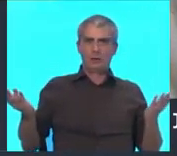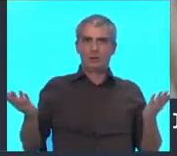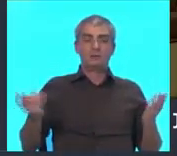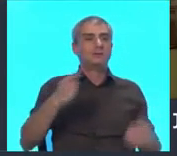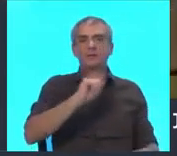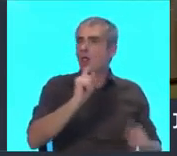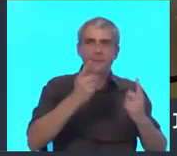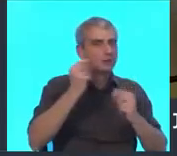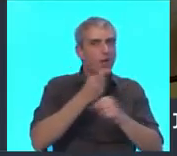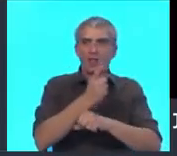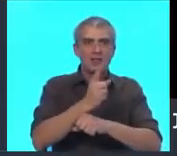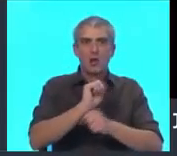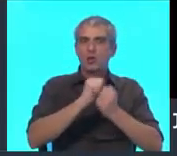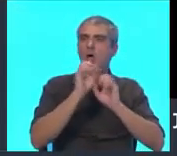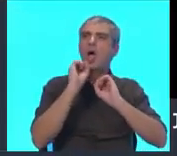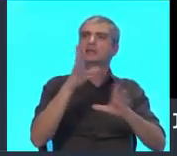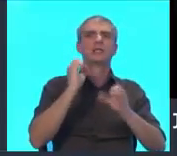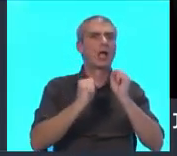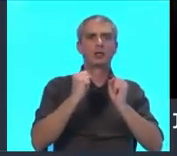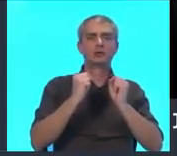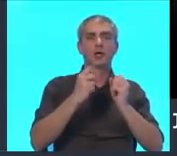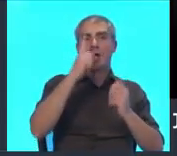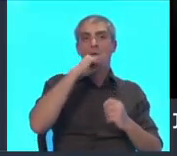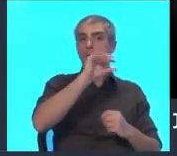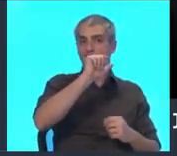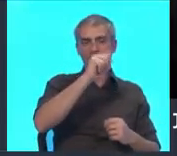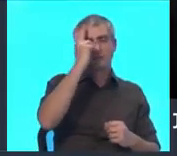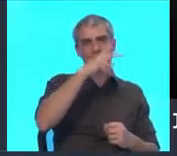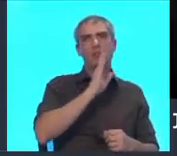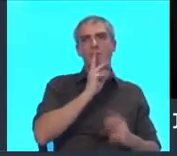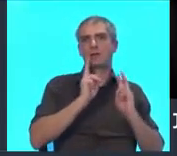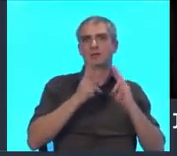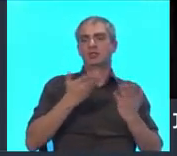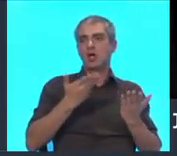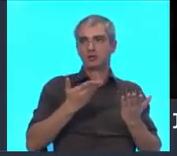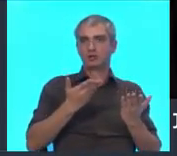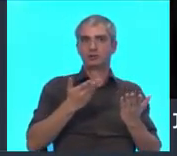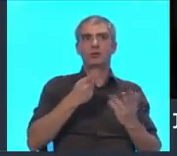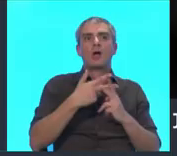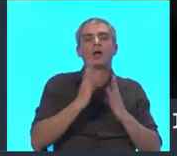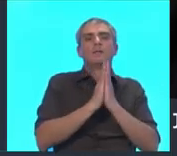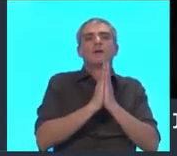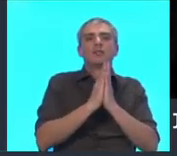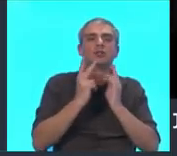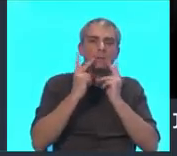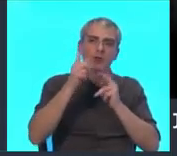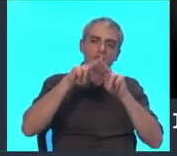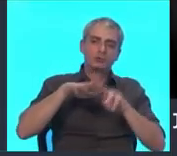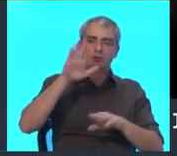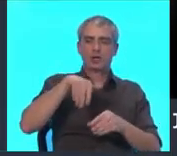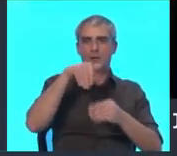מקרה של התעללות או הזנחה קשה. אבא של א' מבין שיש לו בעיה. הוא רק מבקש פתרון שישאיר אותה